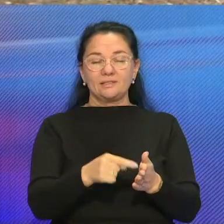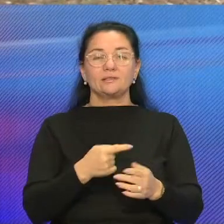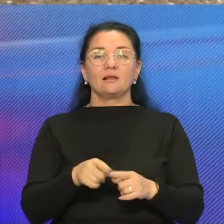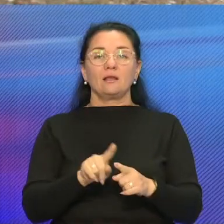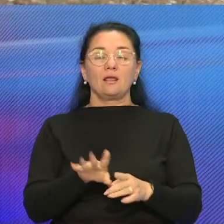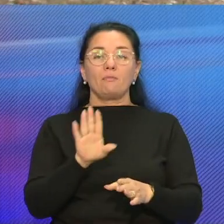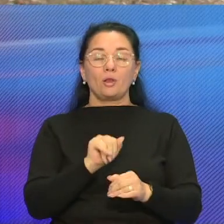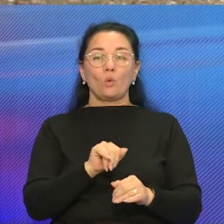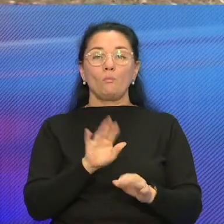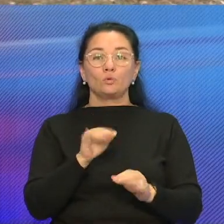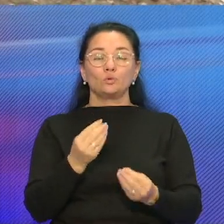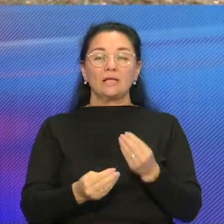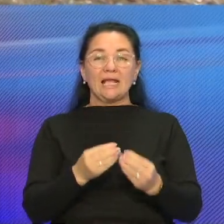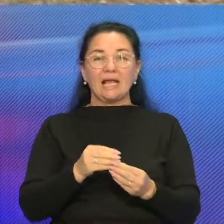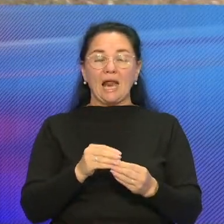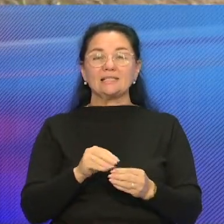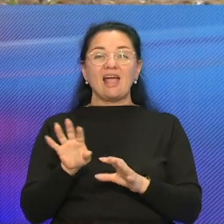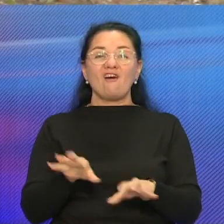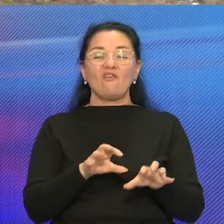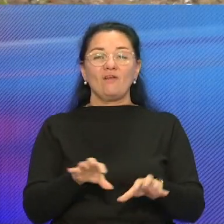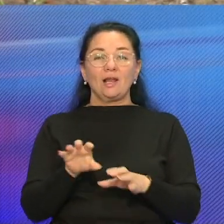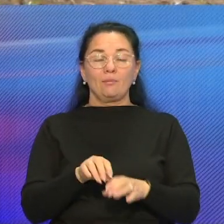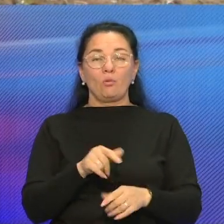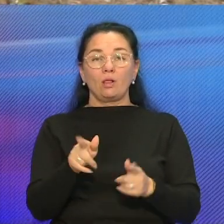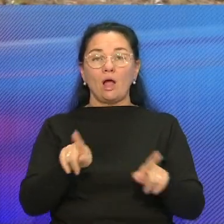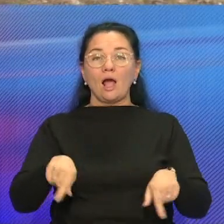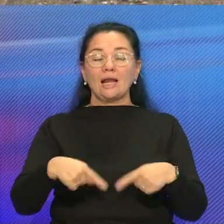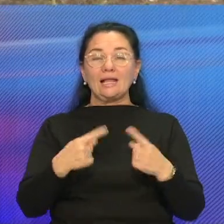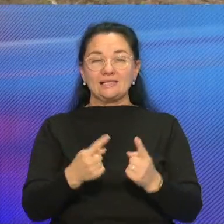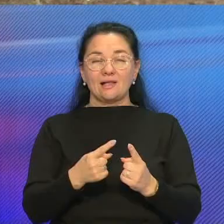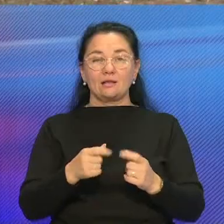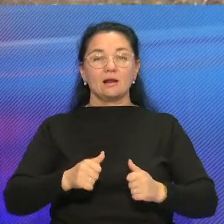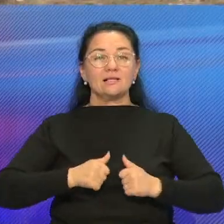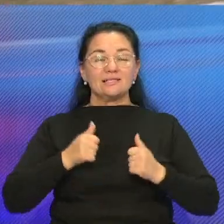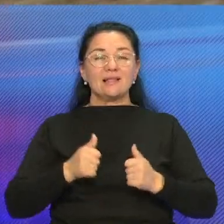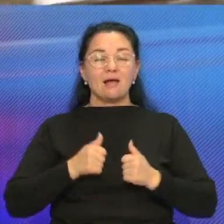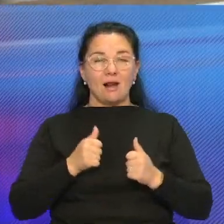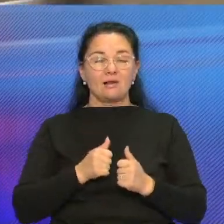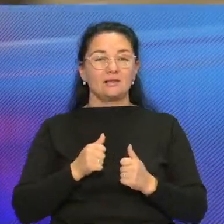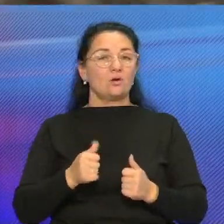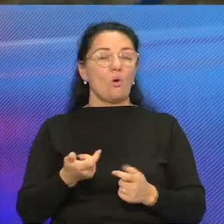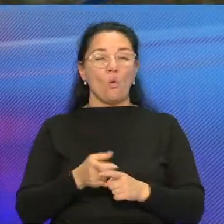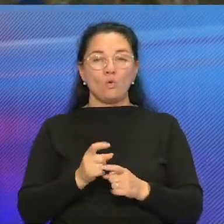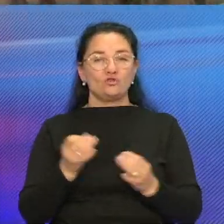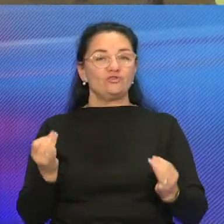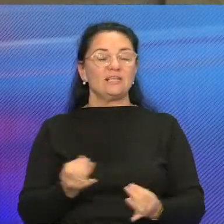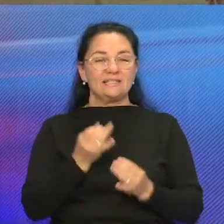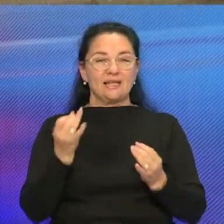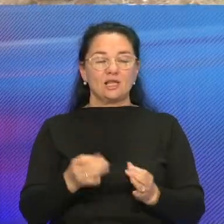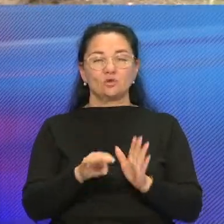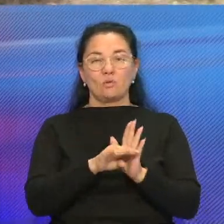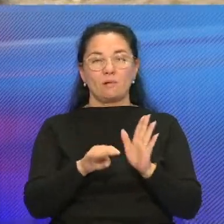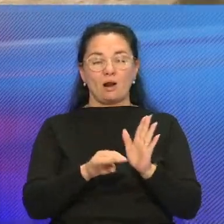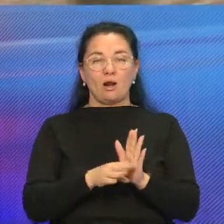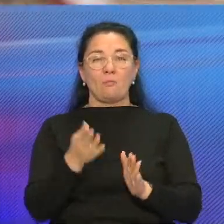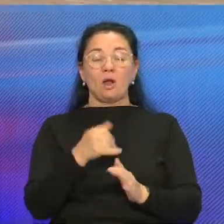ваенна-палявым валейболі. Арганізатары гульняў расказалі, што яны стараліся падрыхтаваць насычаную праграму, якая б ахапіла шырокі